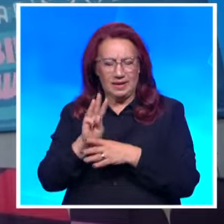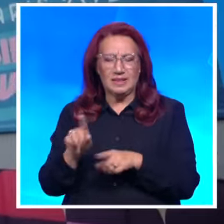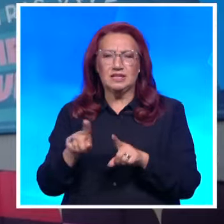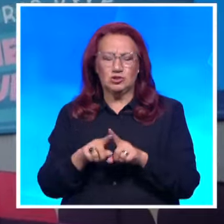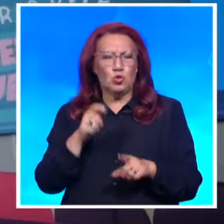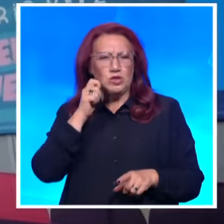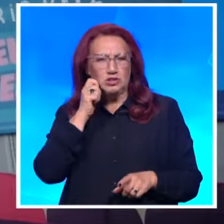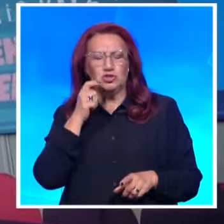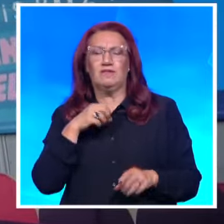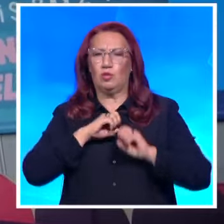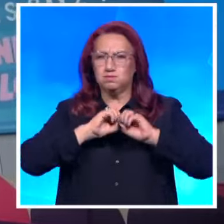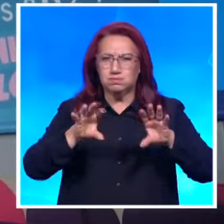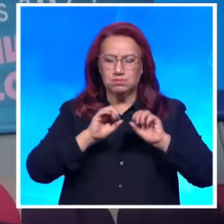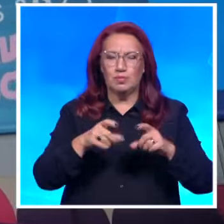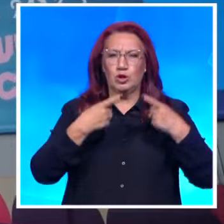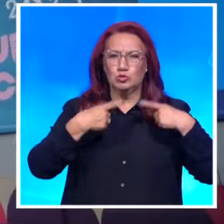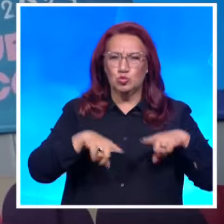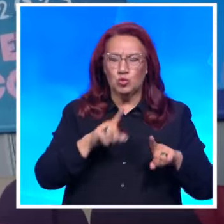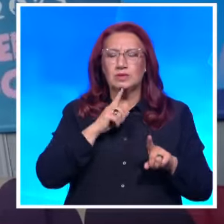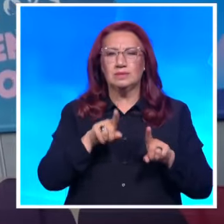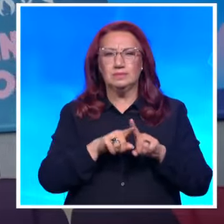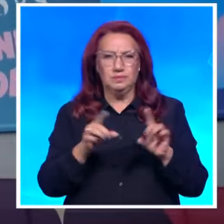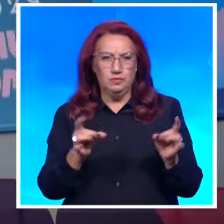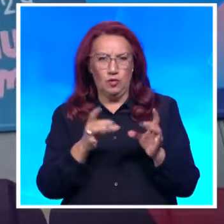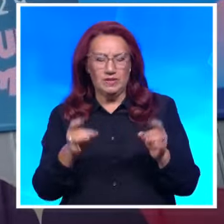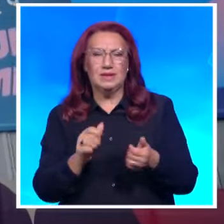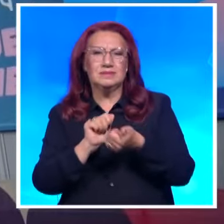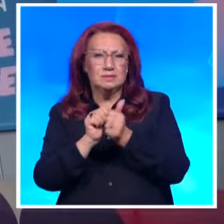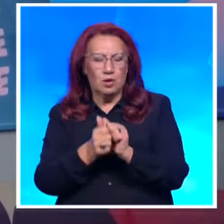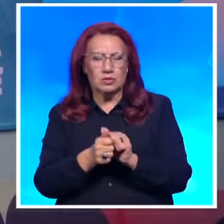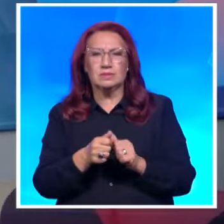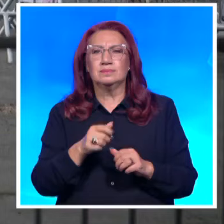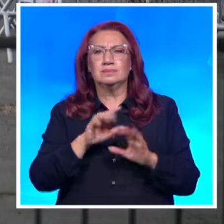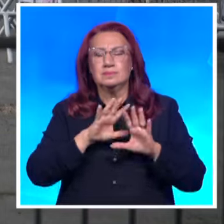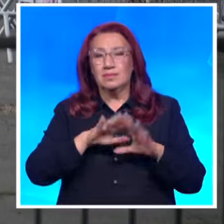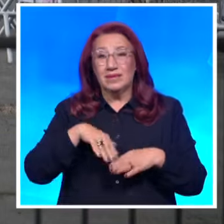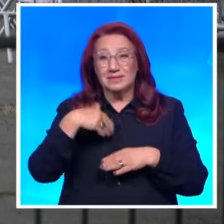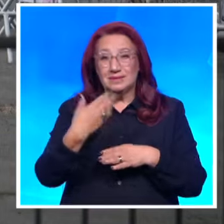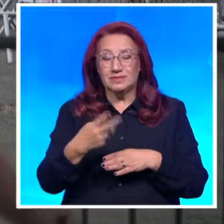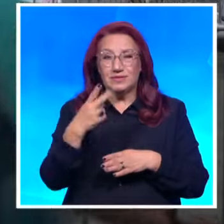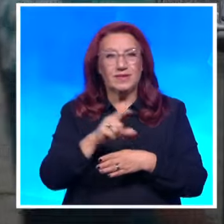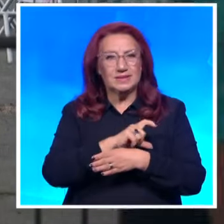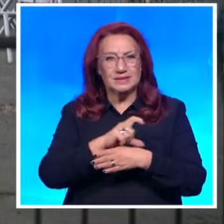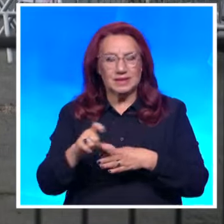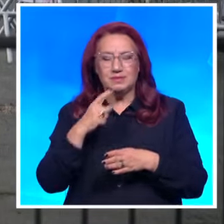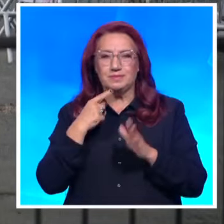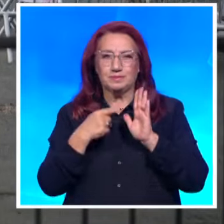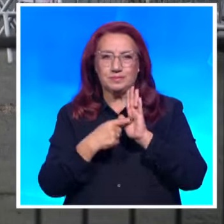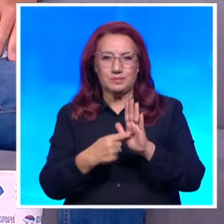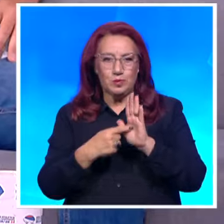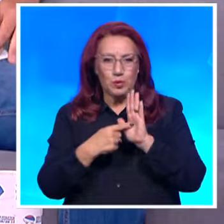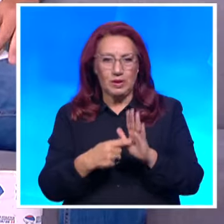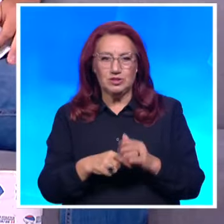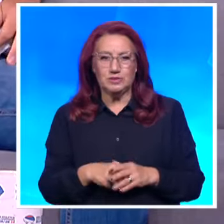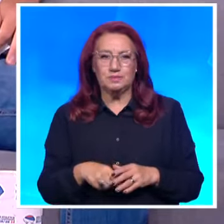включвания и в сутрешния блок, и в новините, и в спортните емисии. Абсолютно навсякъде в следващите две седмици ще бъдем много активни. Аз мисля да си запазим и това